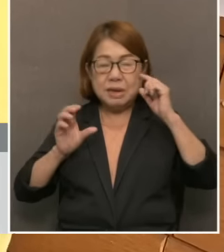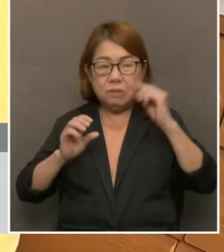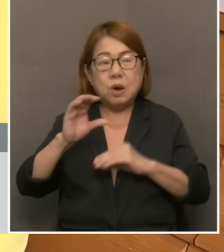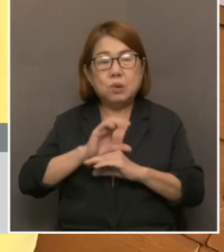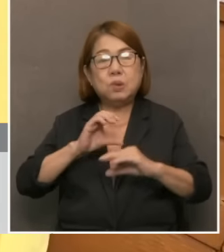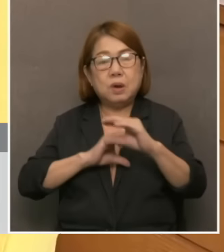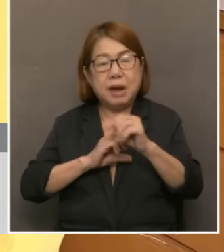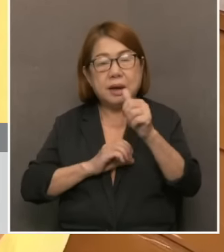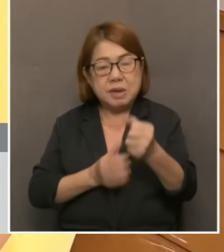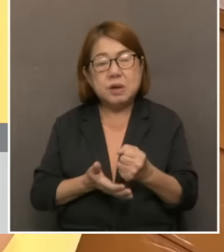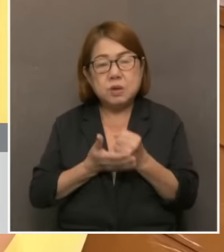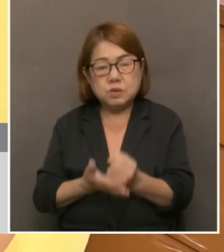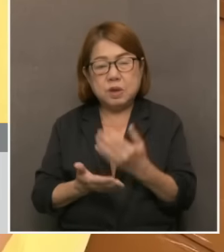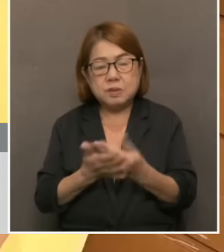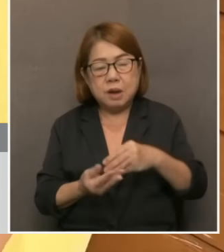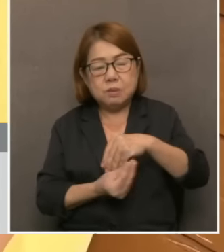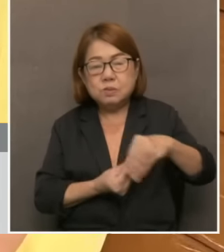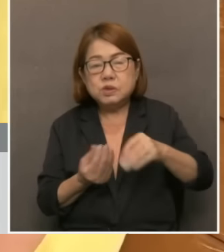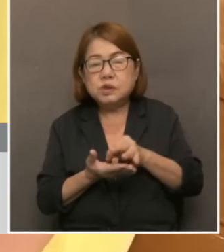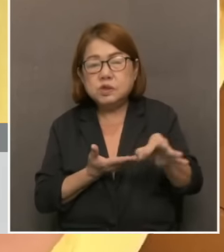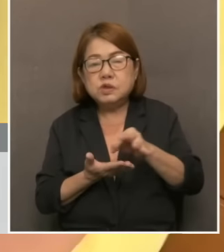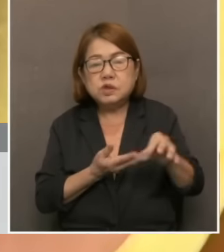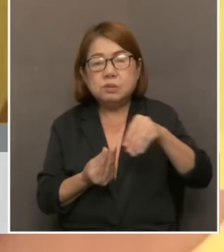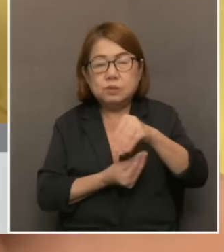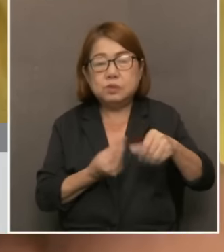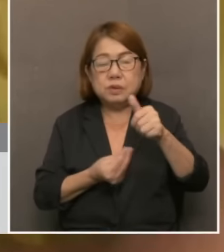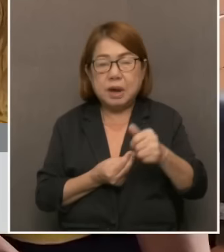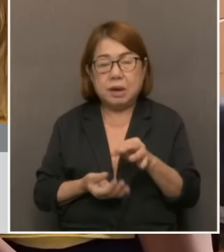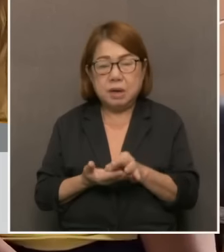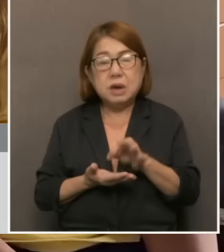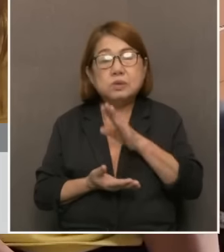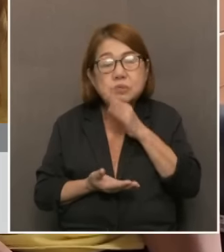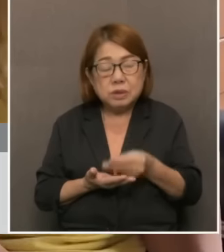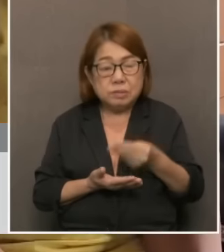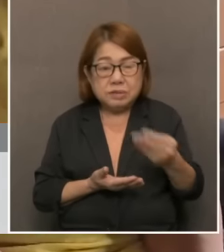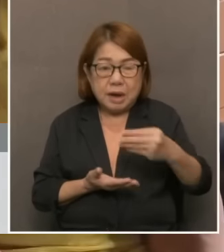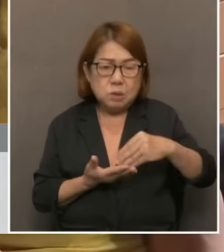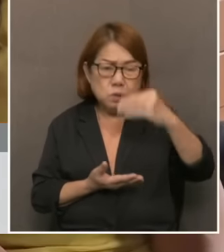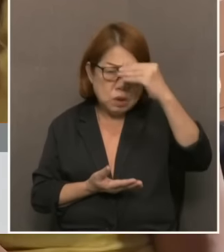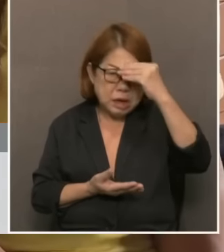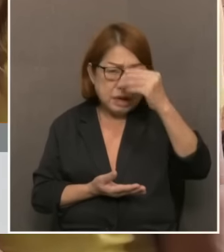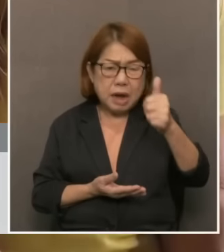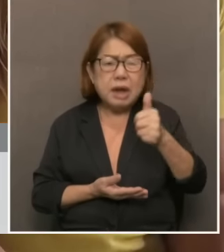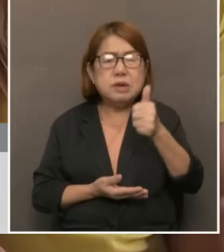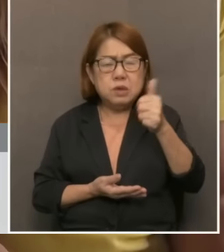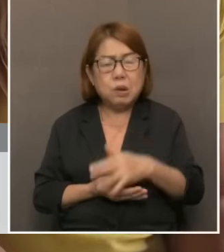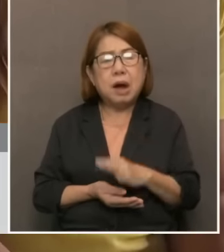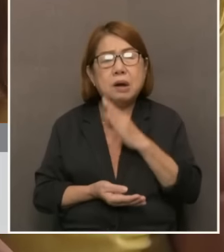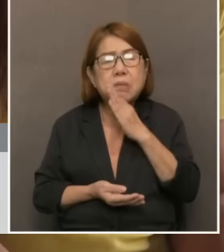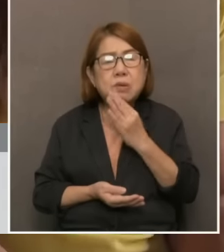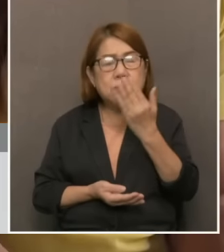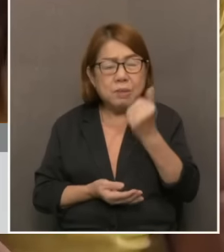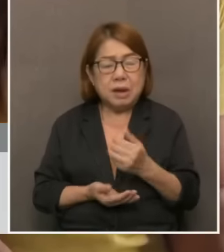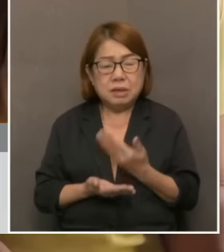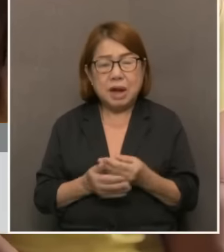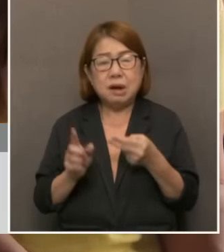ช่วยกระตุ้นเศรษฐกิจได้อย่างแน่นอนถ้านำไปจ่ายเกี่ยวกับเรื่องของการศึกษาได้ก็ยิ่งดีเพราะว่าเงิน 10,000 บาทนั้นจะช่วยแบ่ง